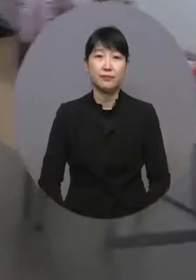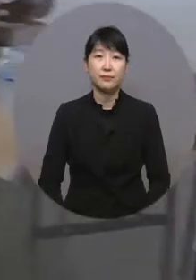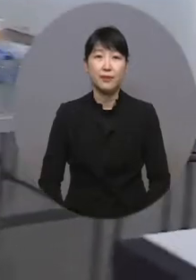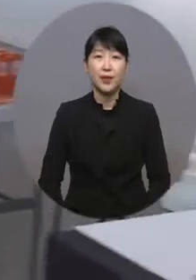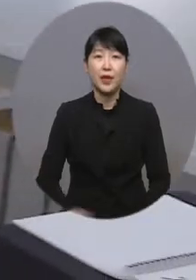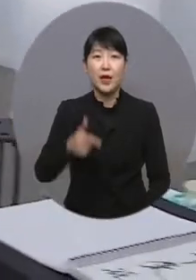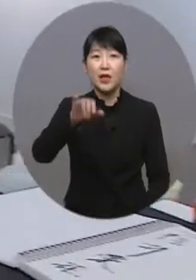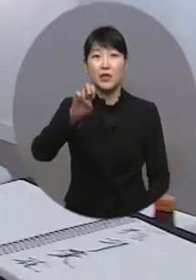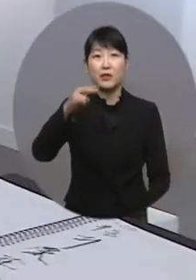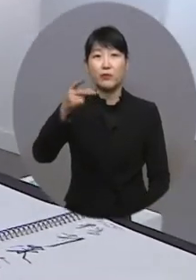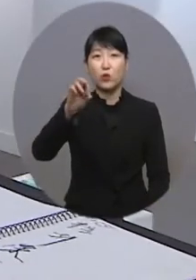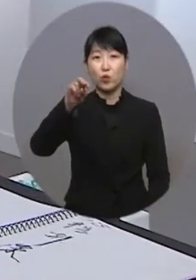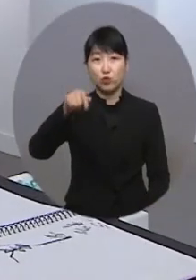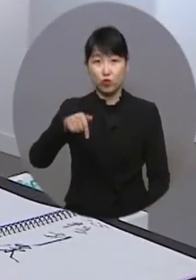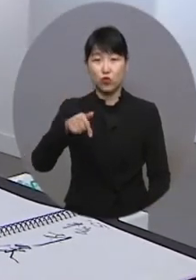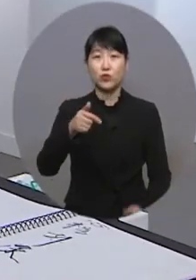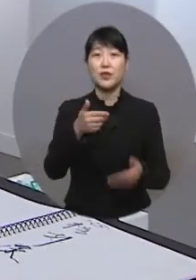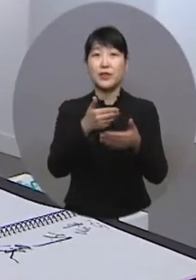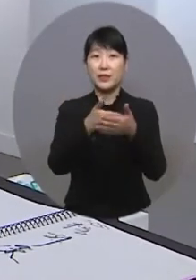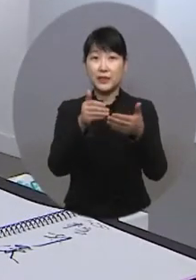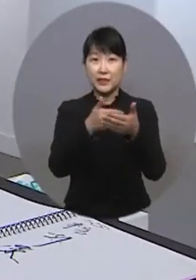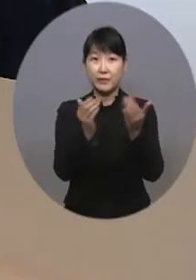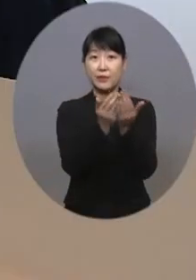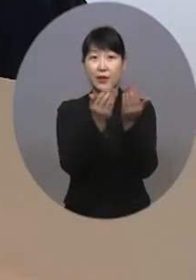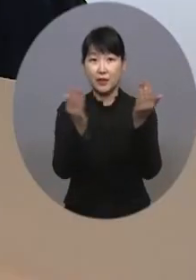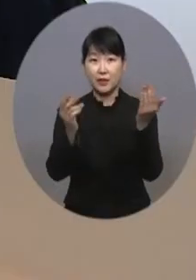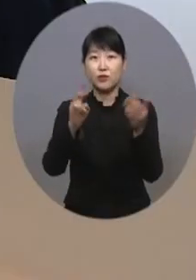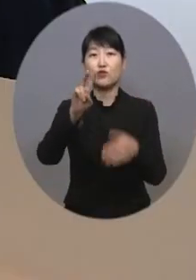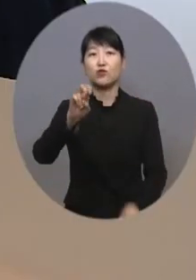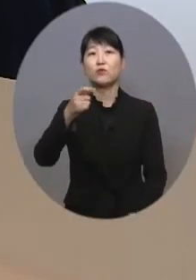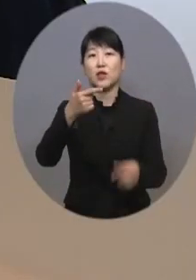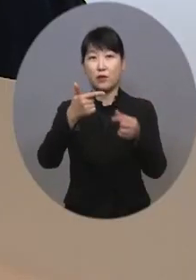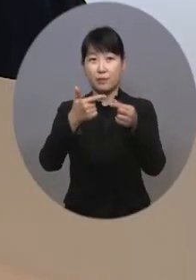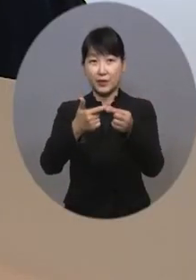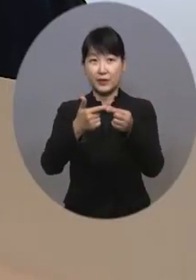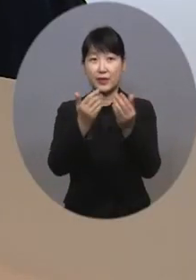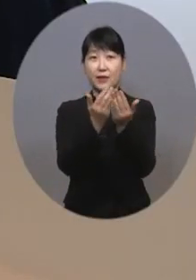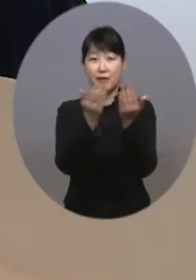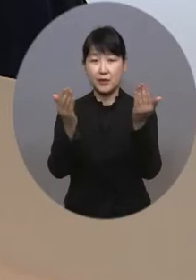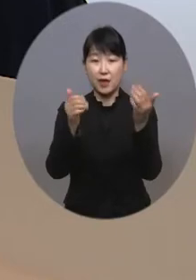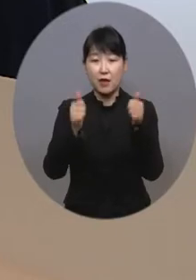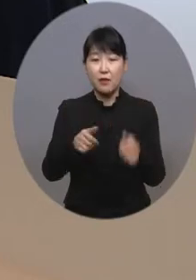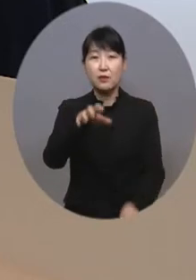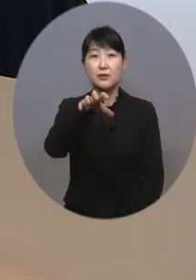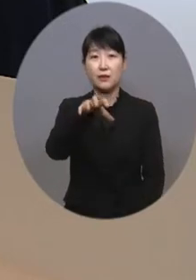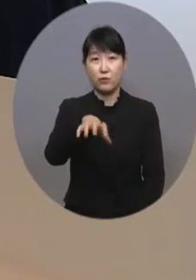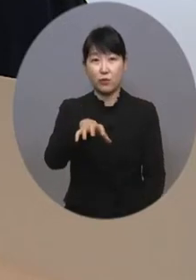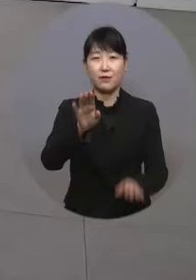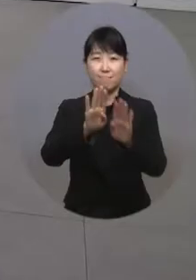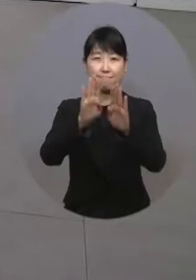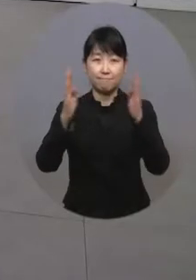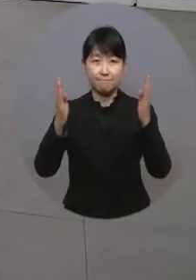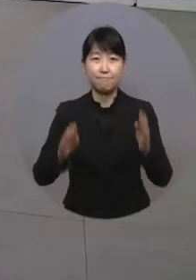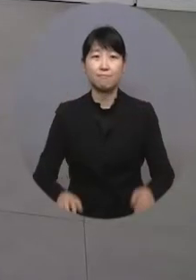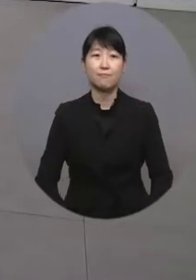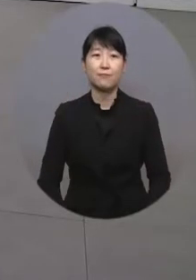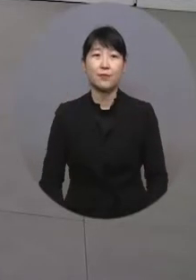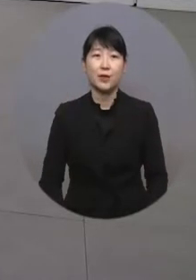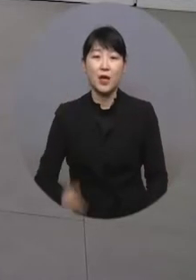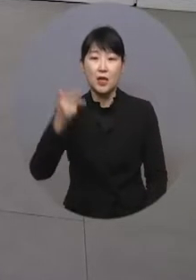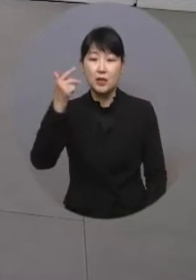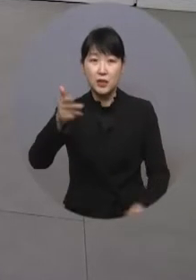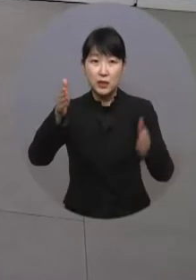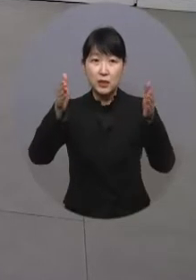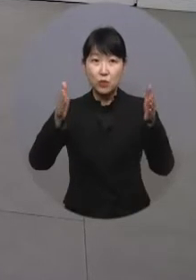장애예술인 김동숙 작가의 26번째 개인전이 지난 12일 인사동 갤러리 라메르에서 열렸습니다. 7일간 열린